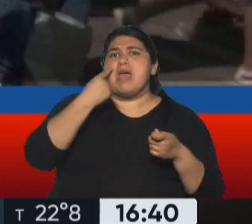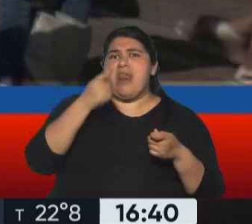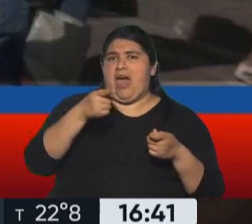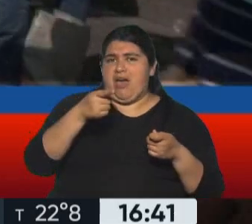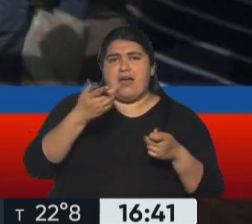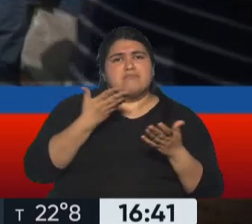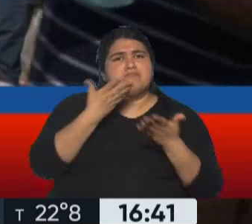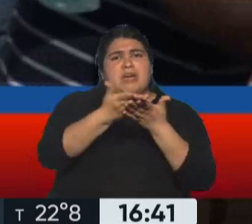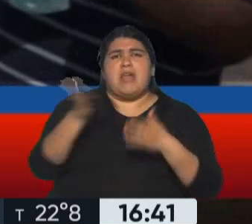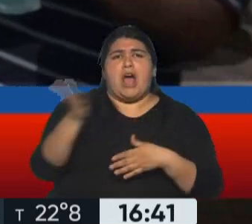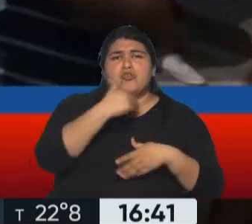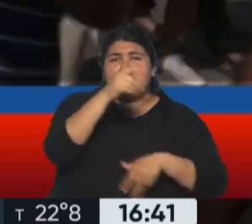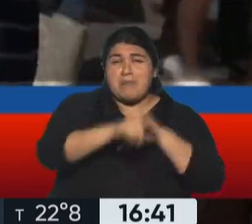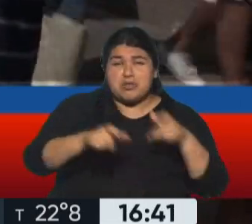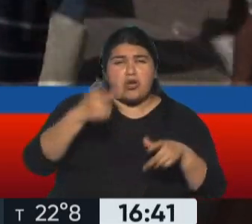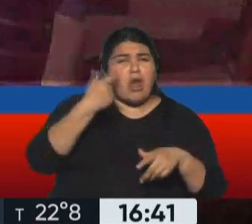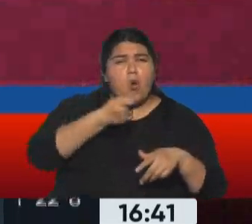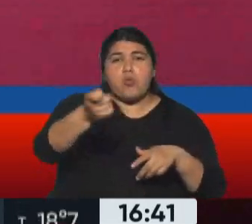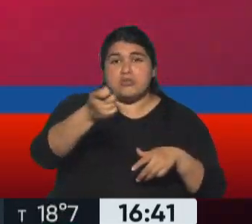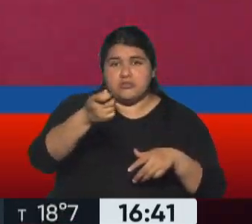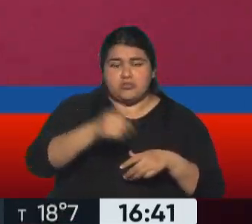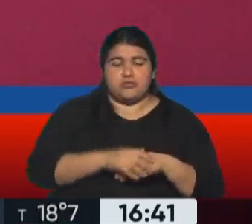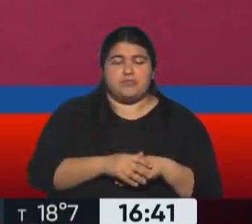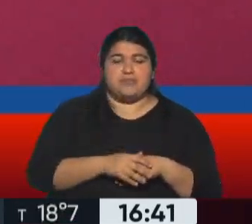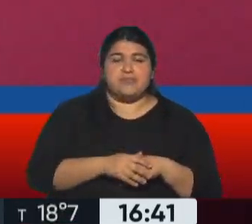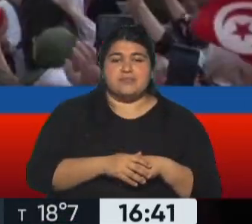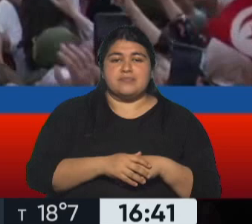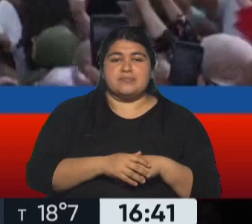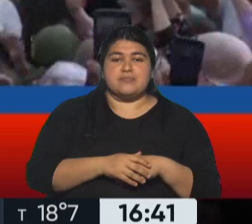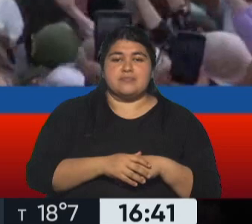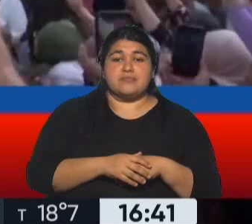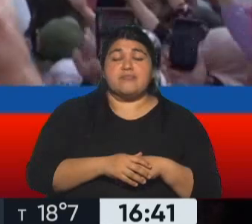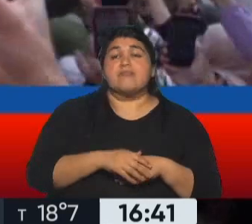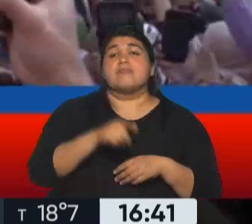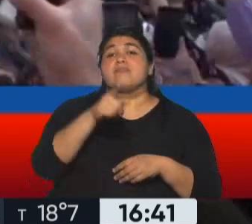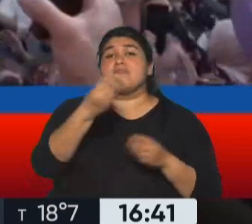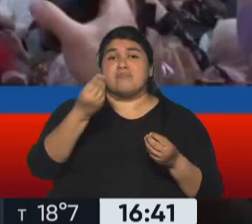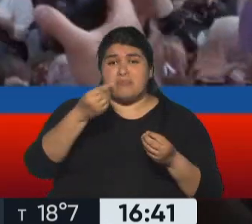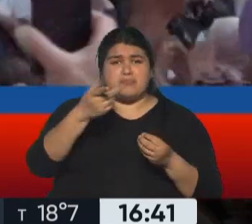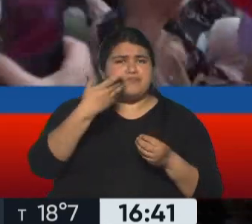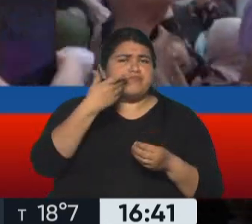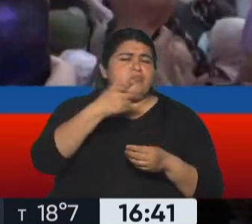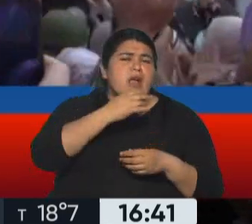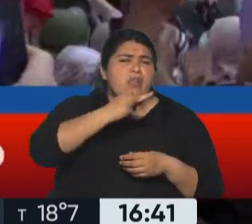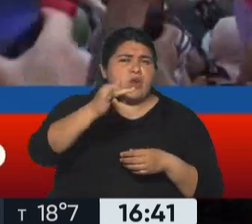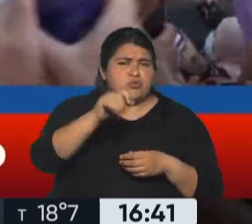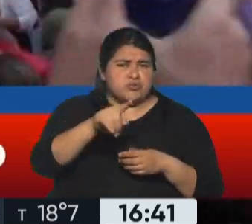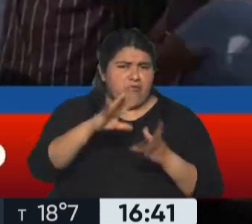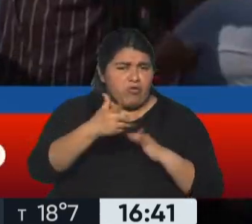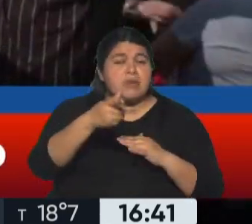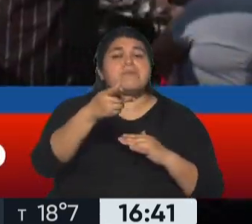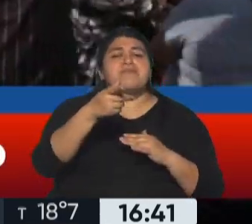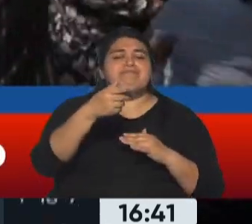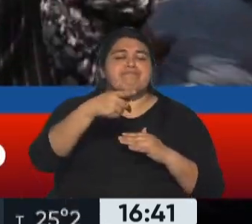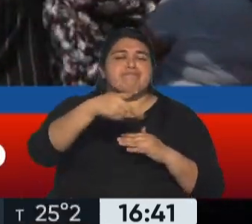كل شيء، محاكمة كل من أجرم في حق الشعب. El resultado de esta pulseada es un país crecientemente